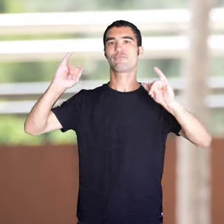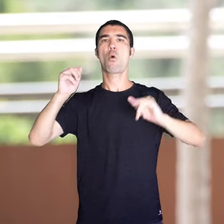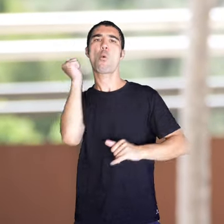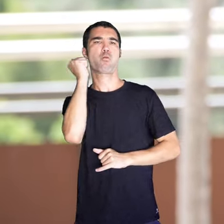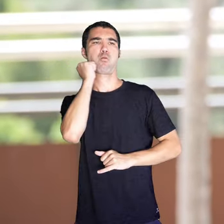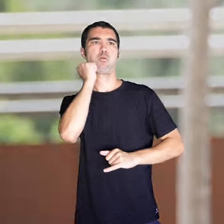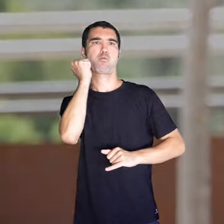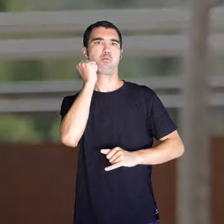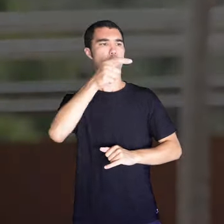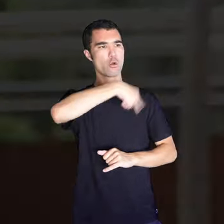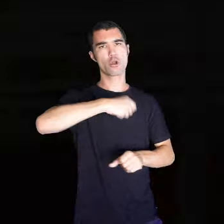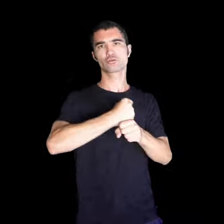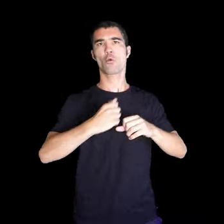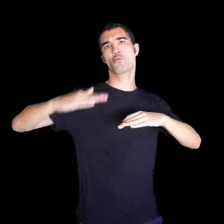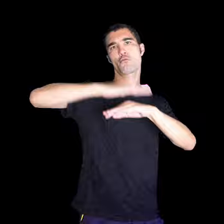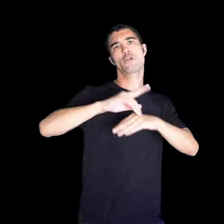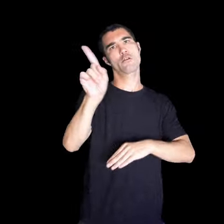abusar damunt això.